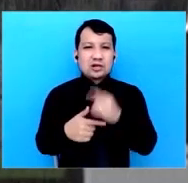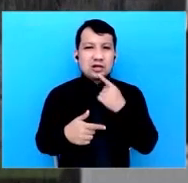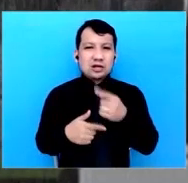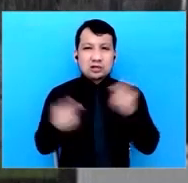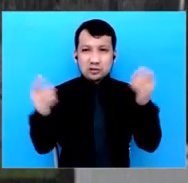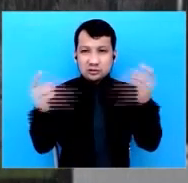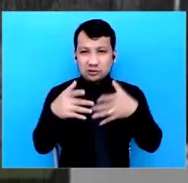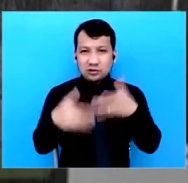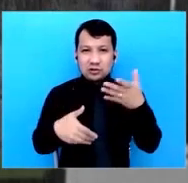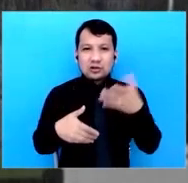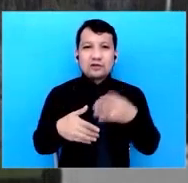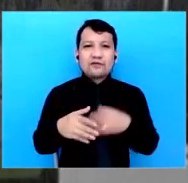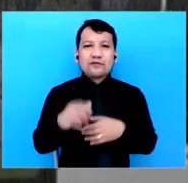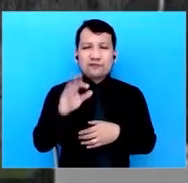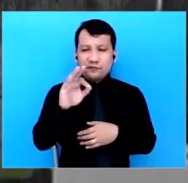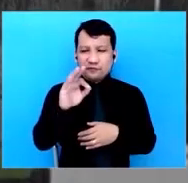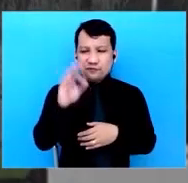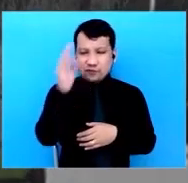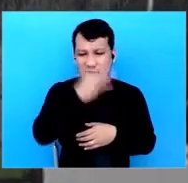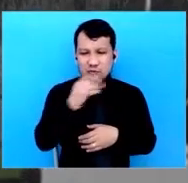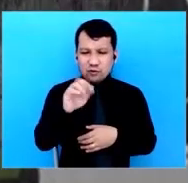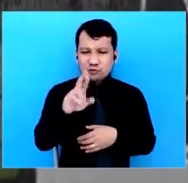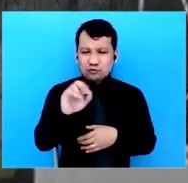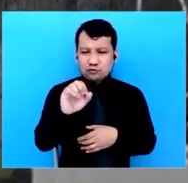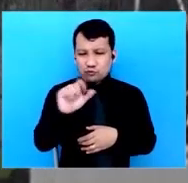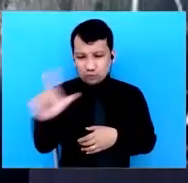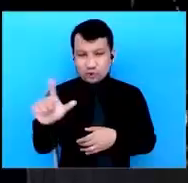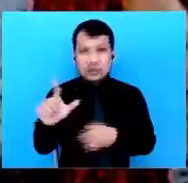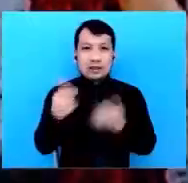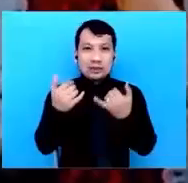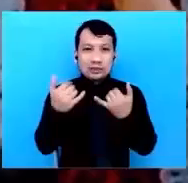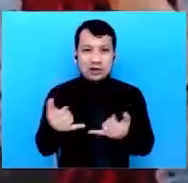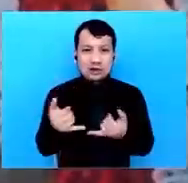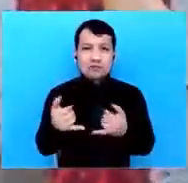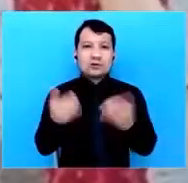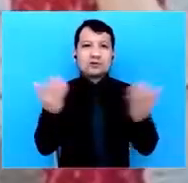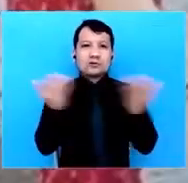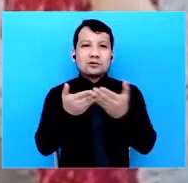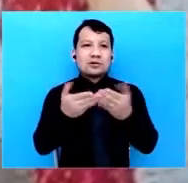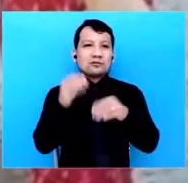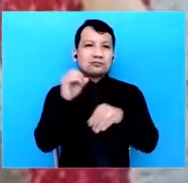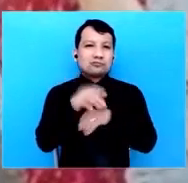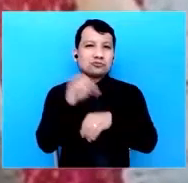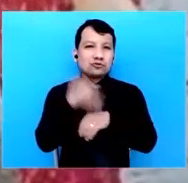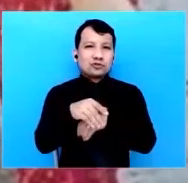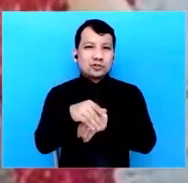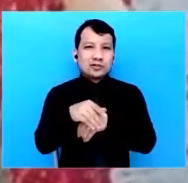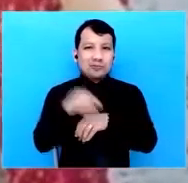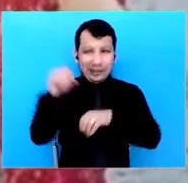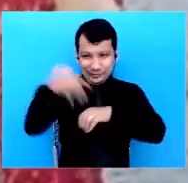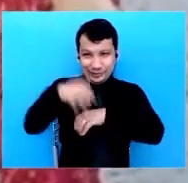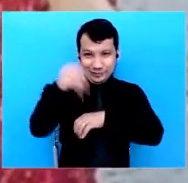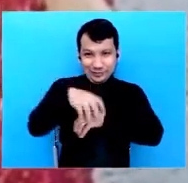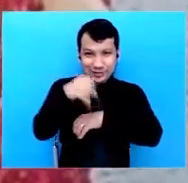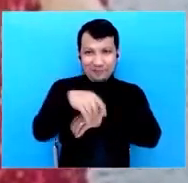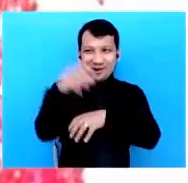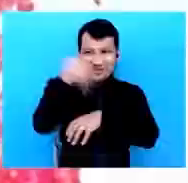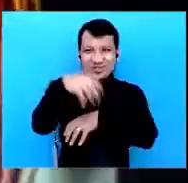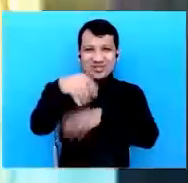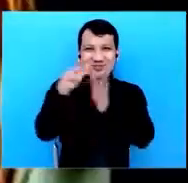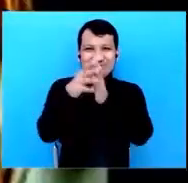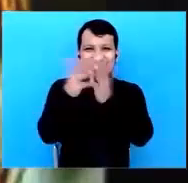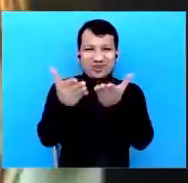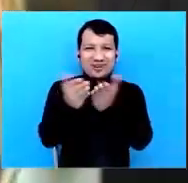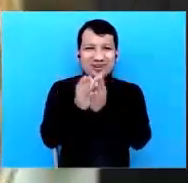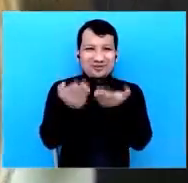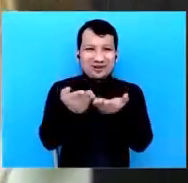Face Troll o Trollbook. Dahil ang FB ngayon ay source ng mga chismis, Chismook. At baka pwede raw bigyan ng Pinoy na